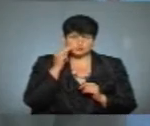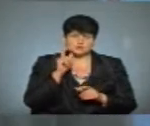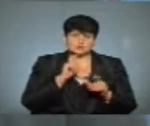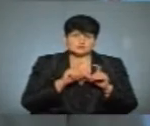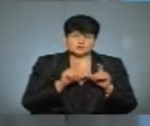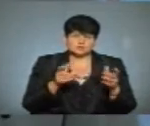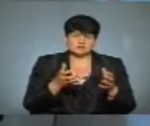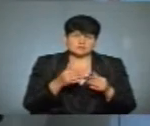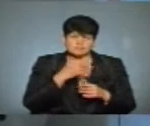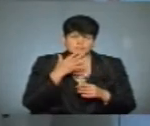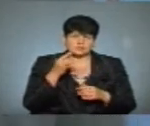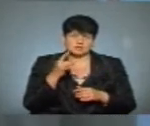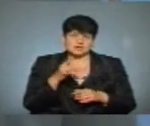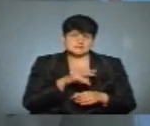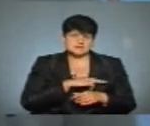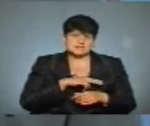отримував неодноразово нагороду від